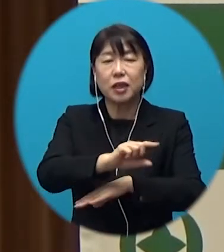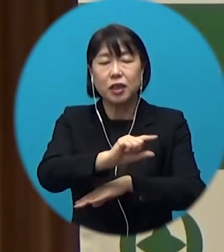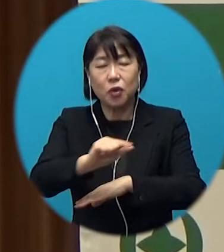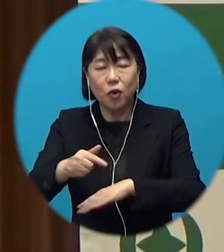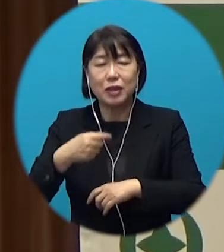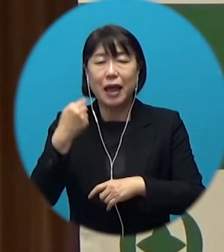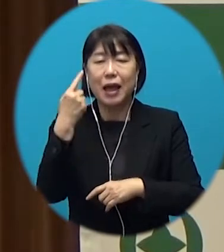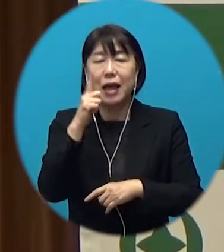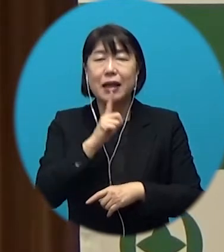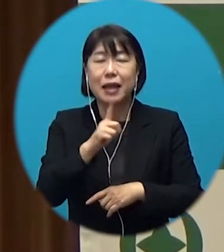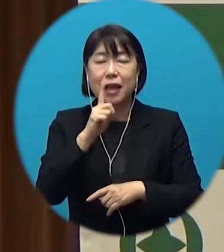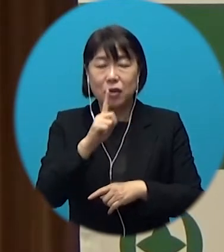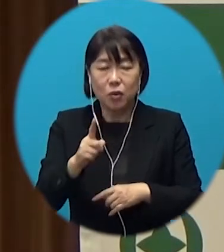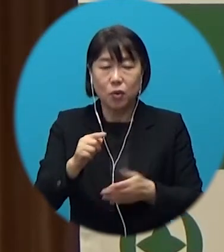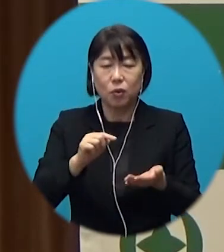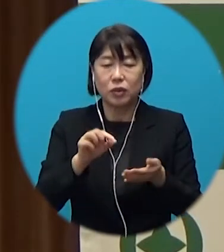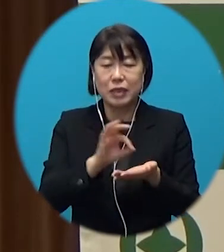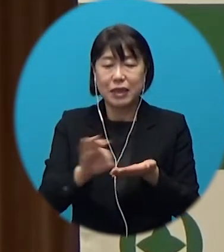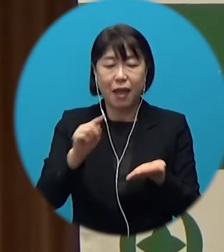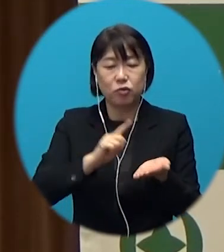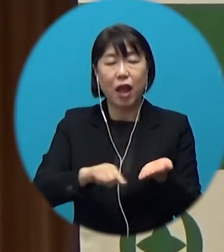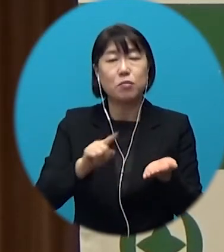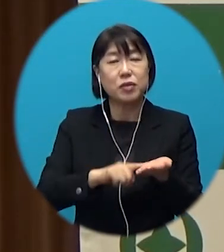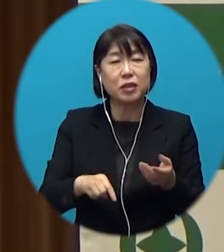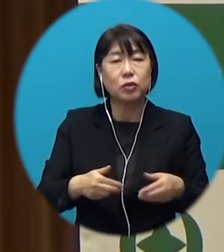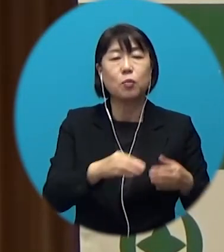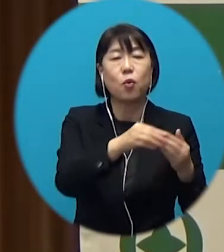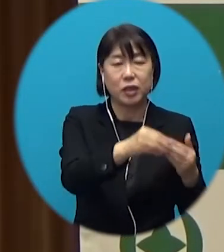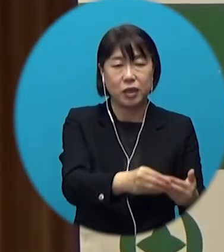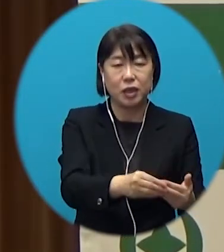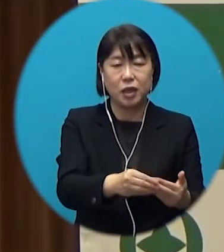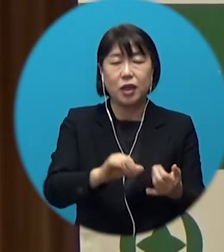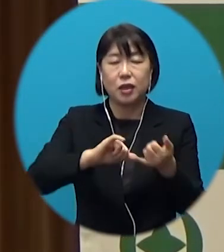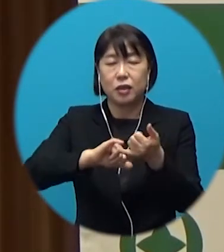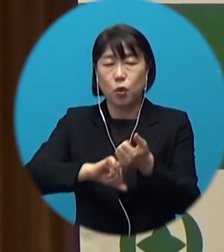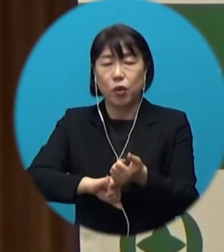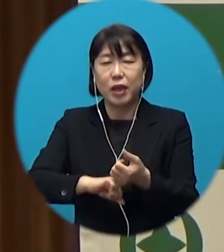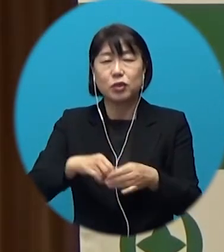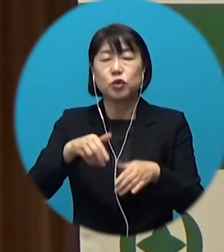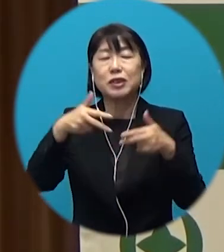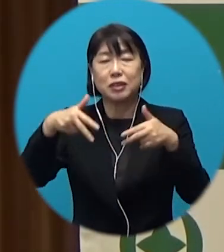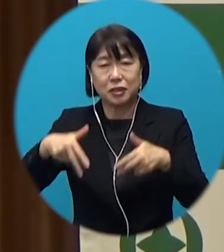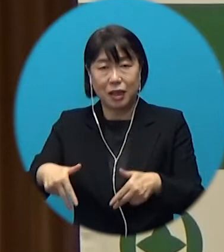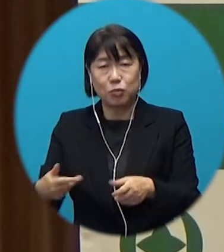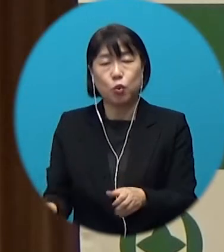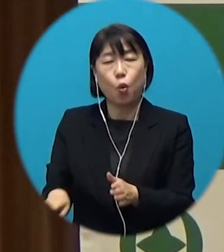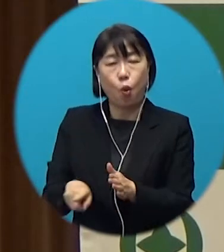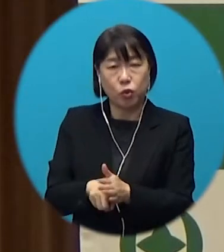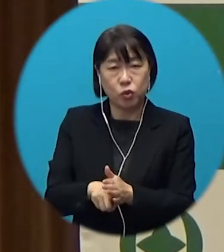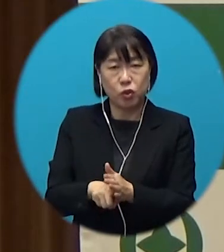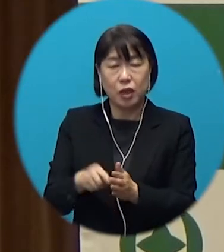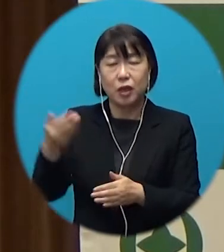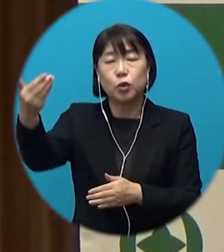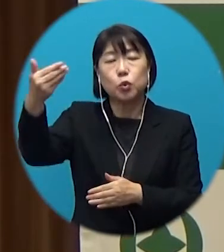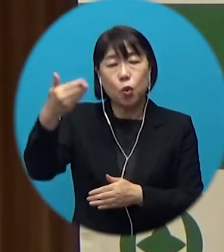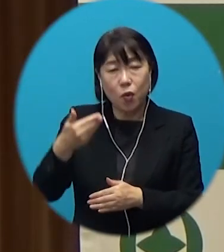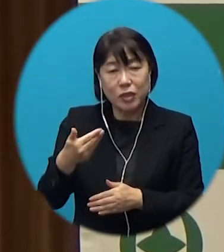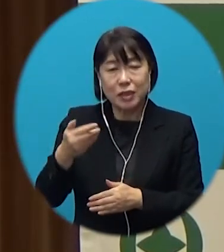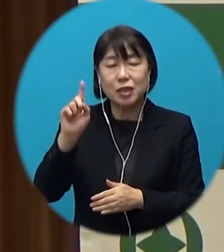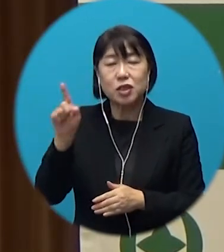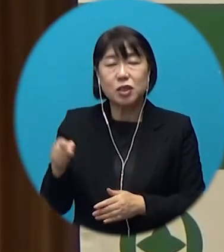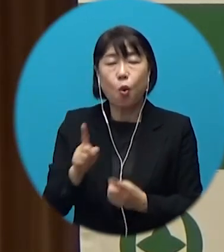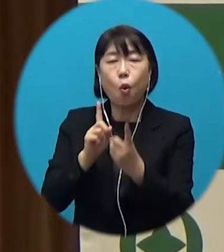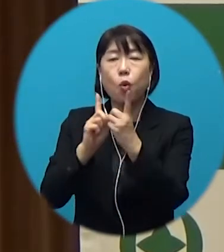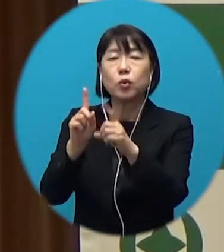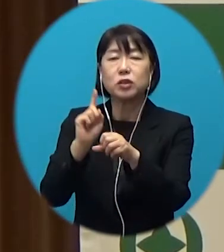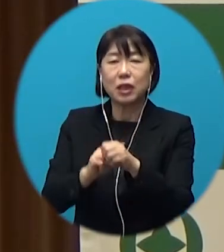壁蓋板を設置しますし、ドラッグ予約システムを導入、また市役所の確認に向けるための AI